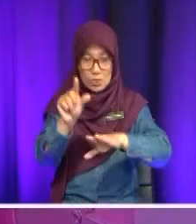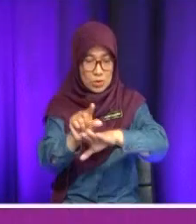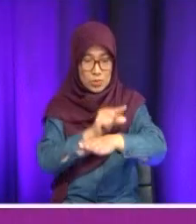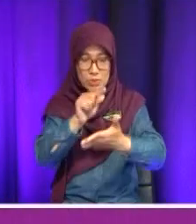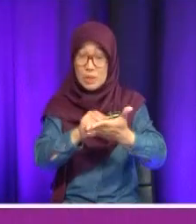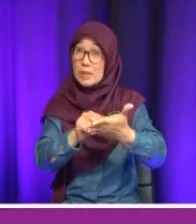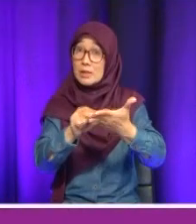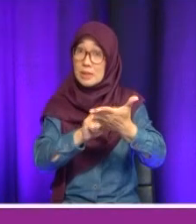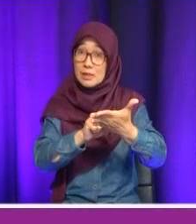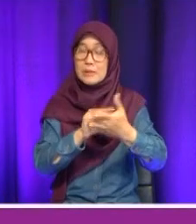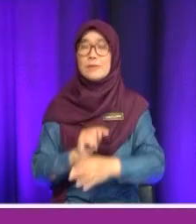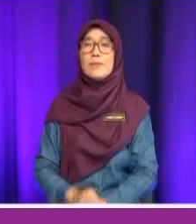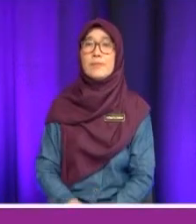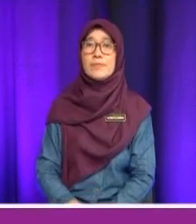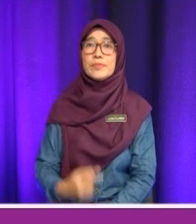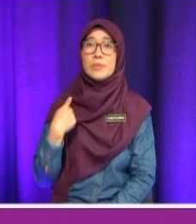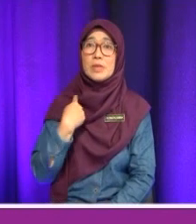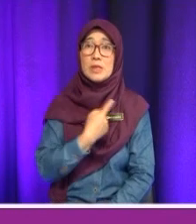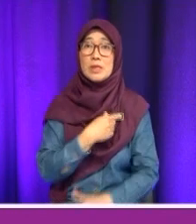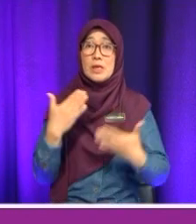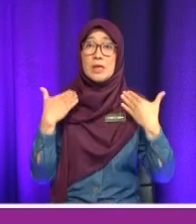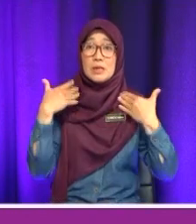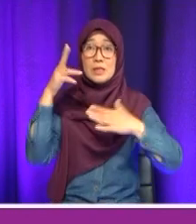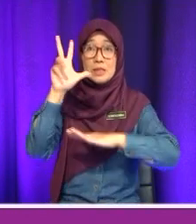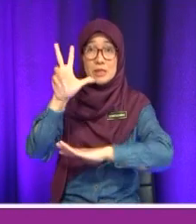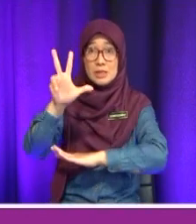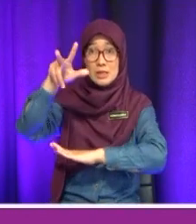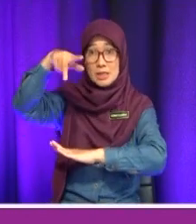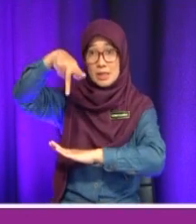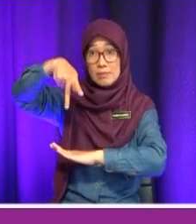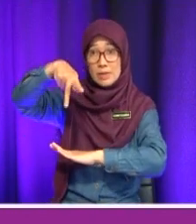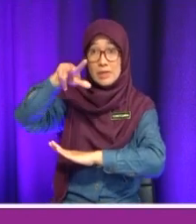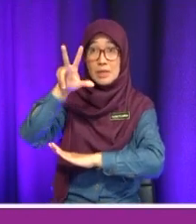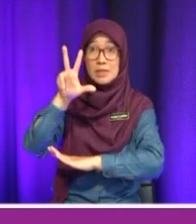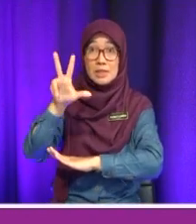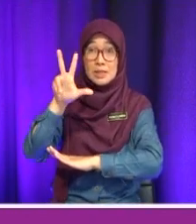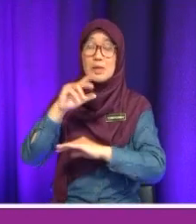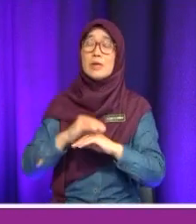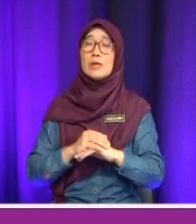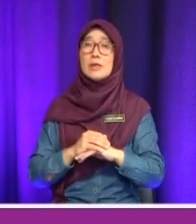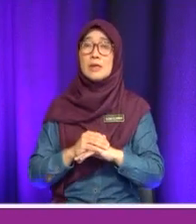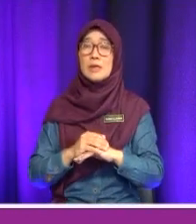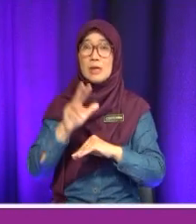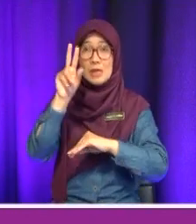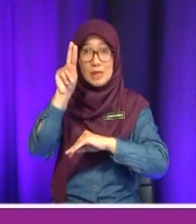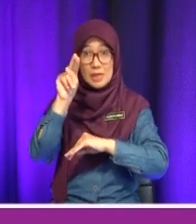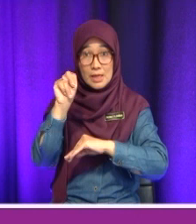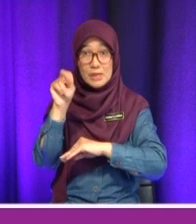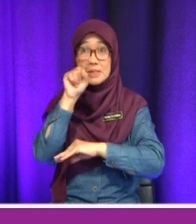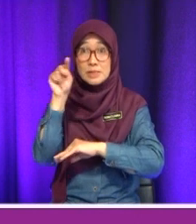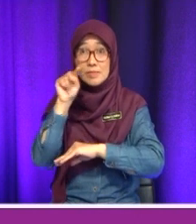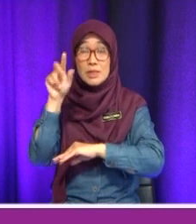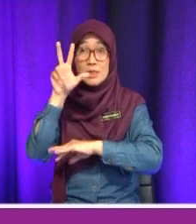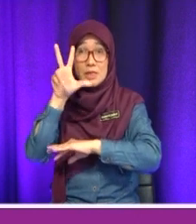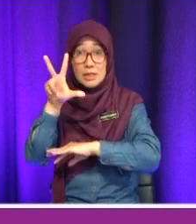jadi tadi kita ada tiga P3 Oke untuk menyelesaikan menggunakan kaki Letto kita DM bersamaan tiga objek